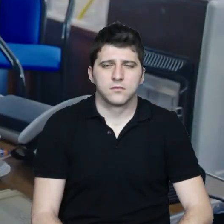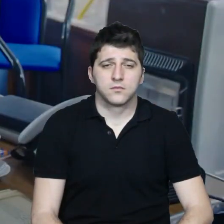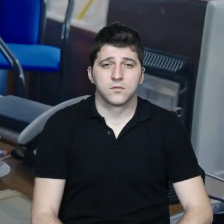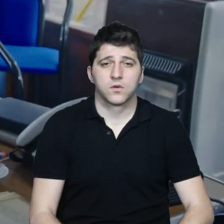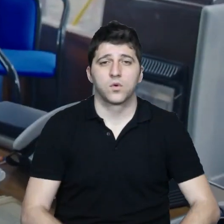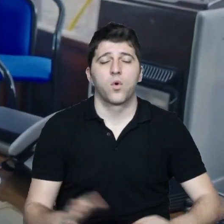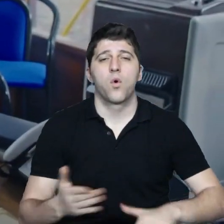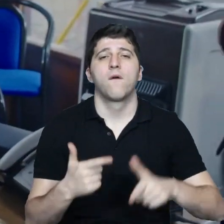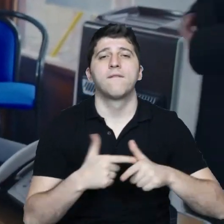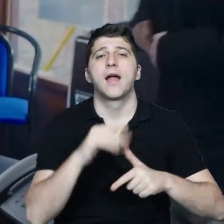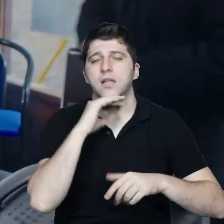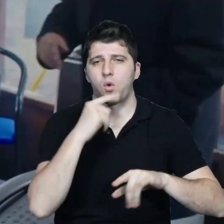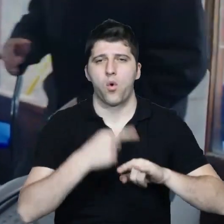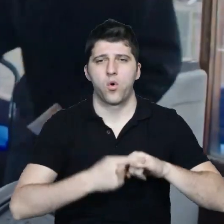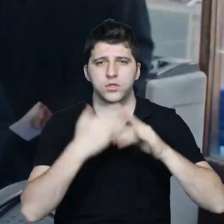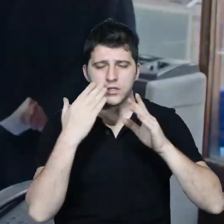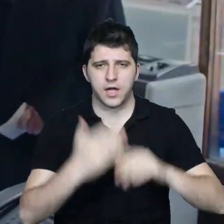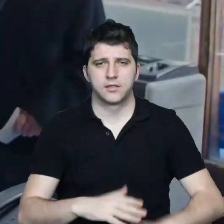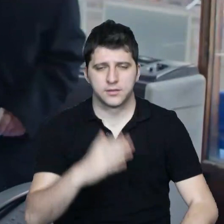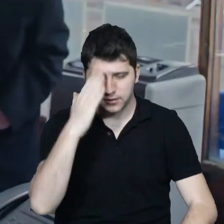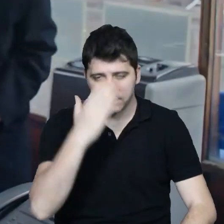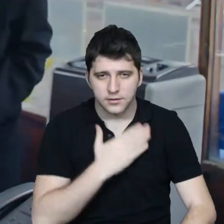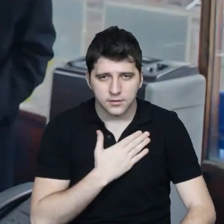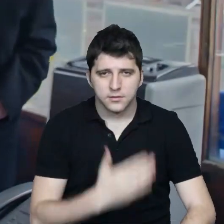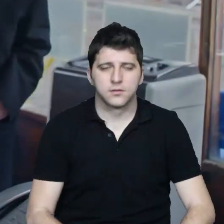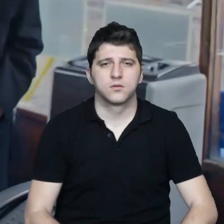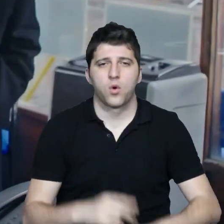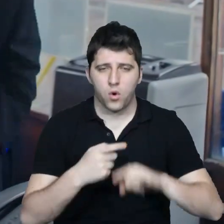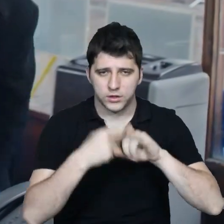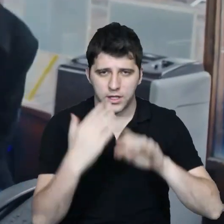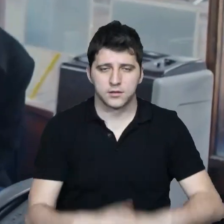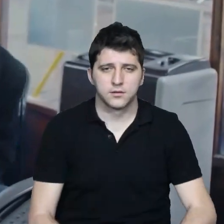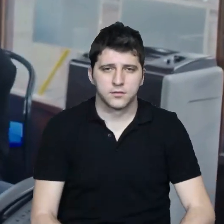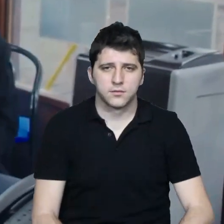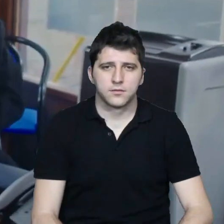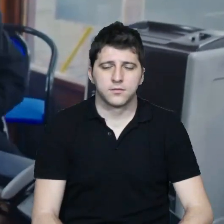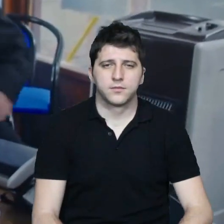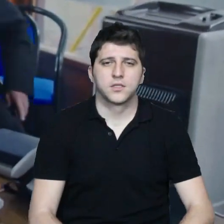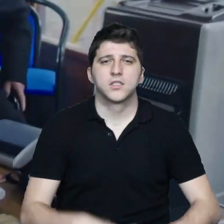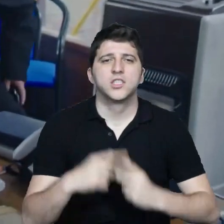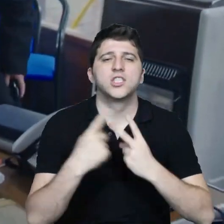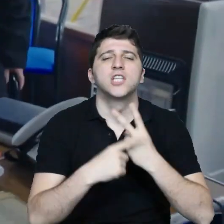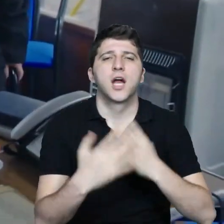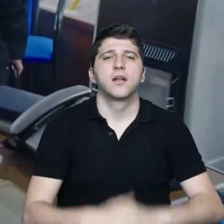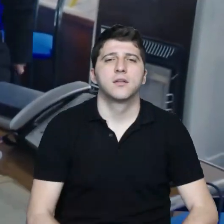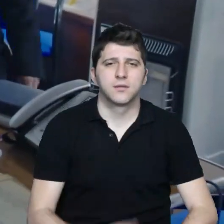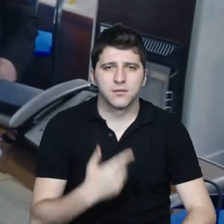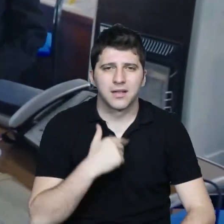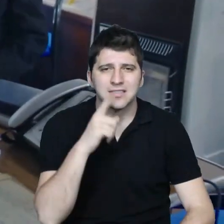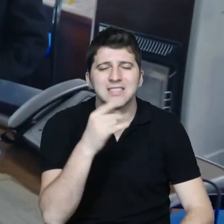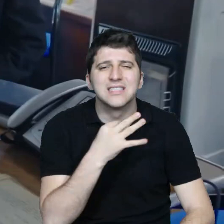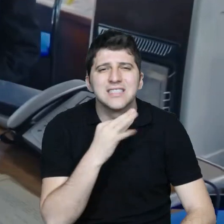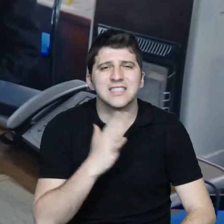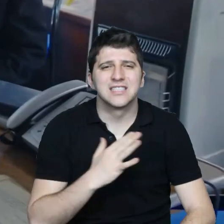Oo Faik dede, hoş gelmişsin. Safa getirmişsin. Bulduk. Hoş geldin. El öptü. Yaşar, ben senden bir